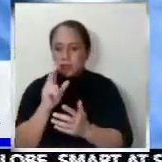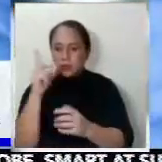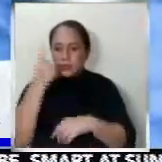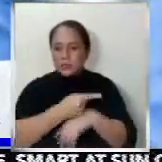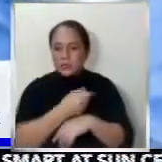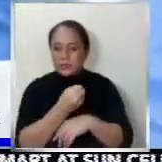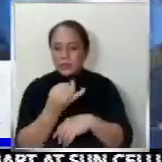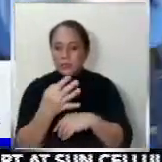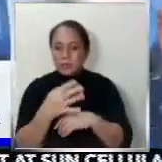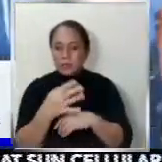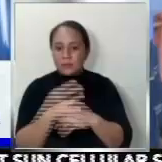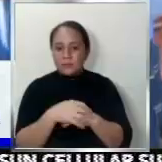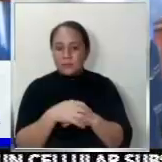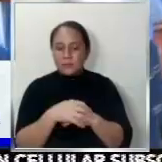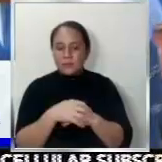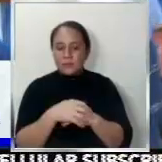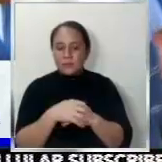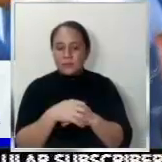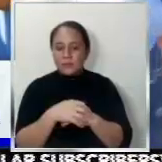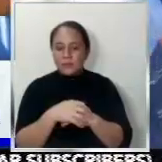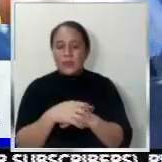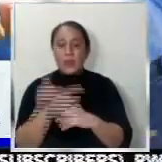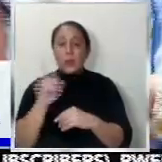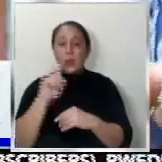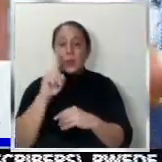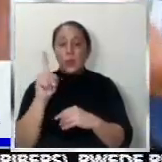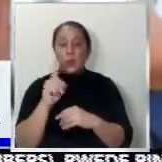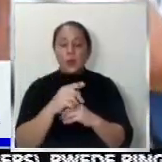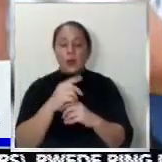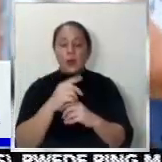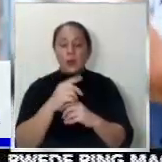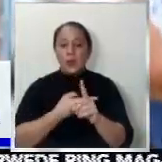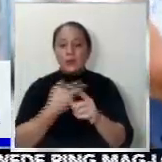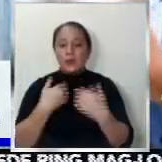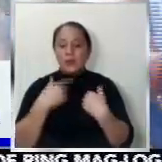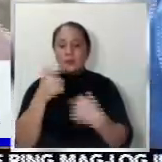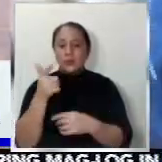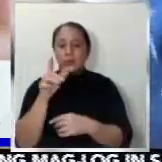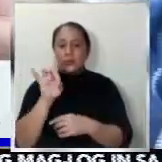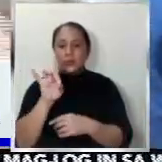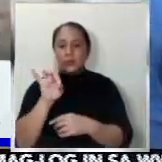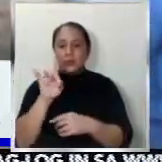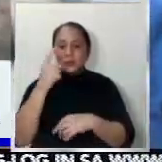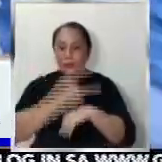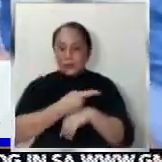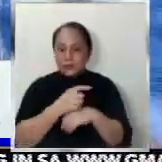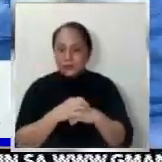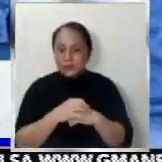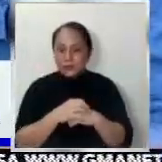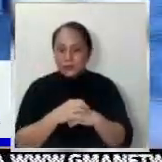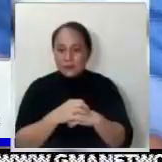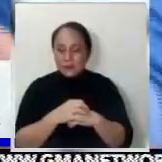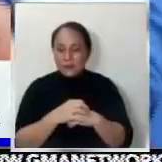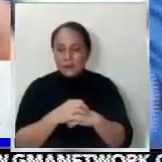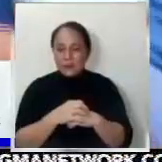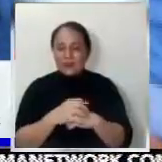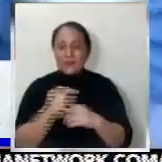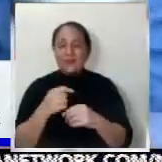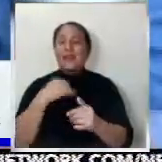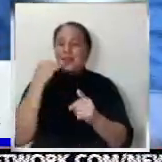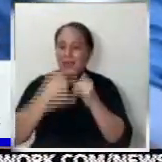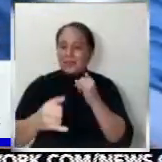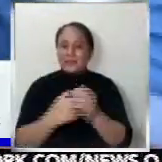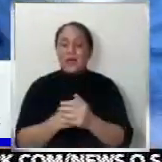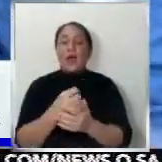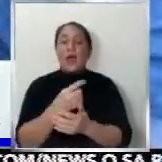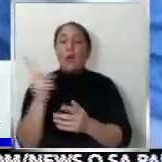February po. Anong buwan ang may 28 days? February. Dalawang kalendaryo na po. Huling tanong. Anong